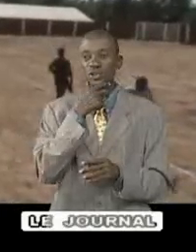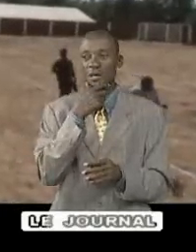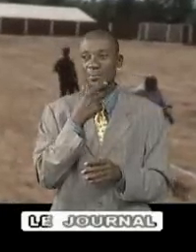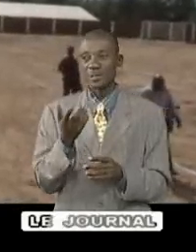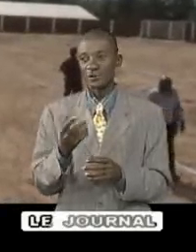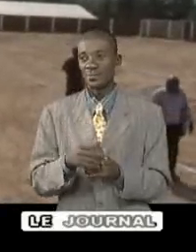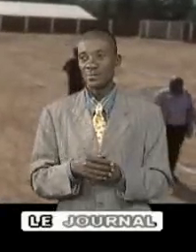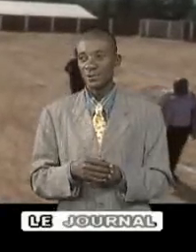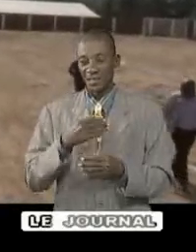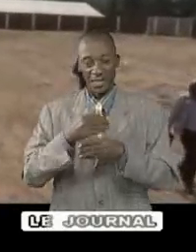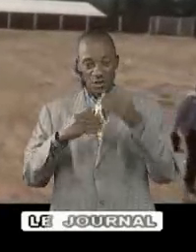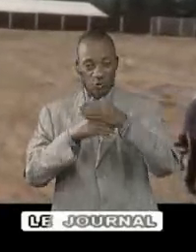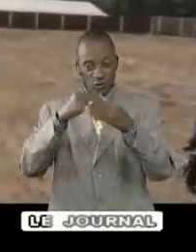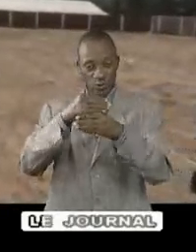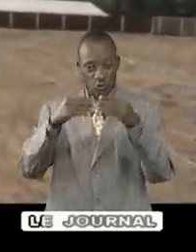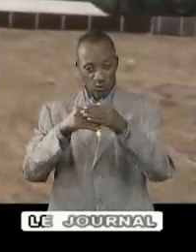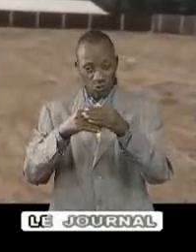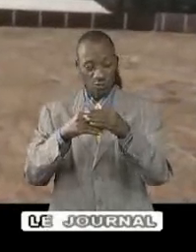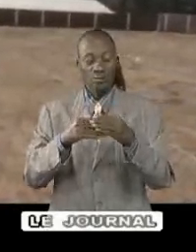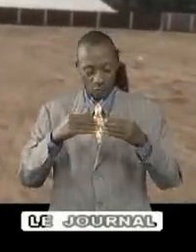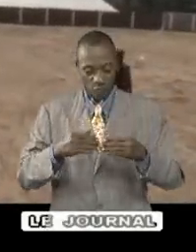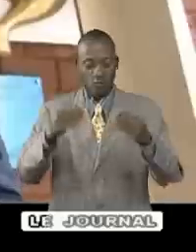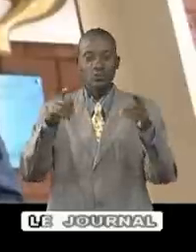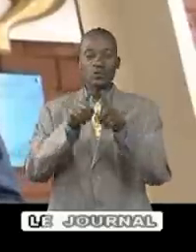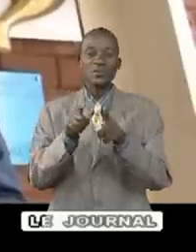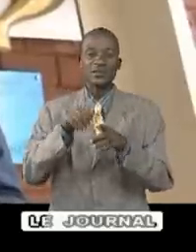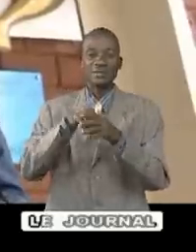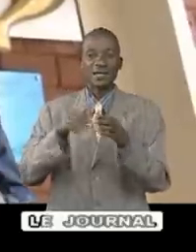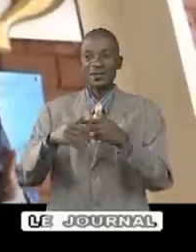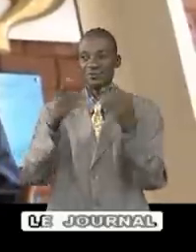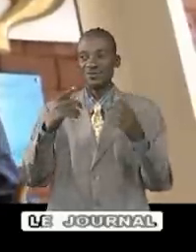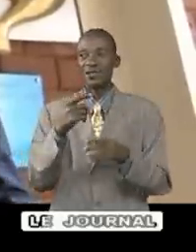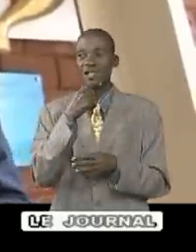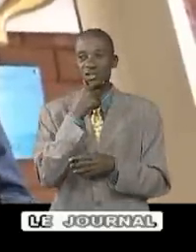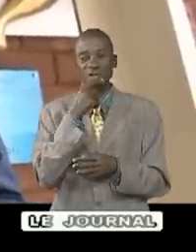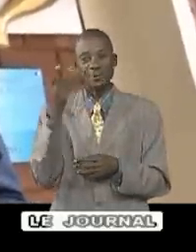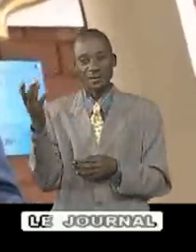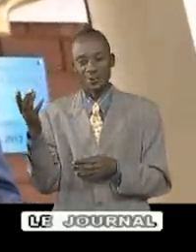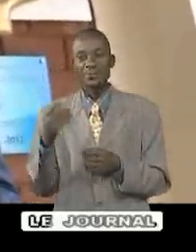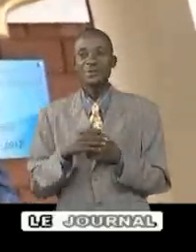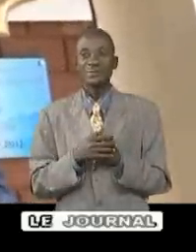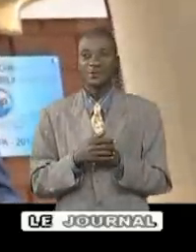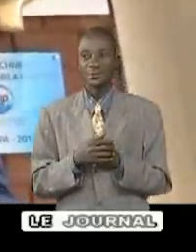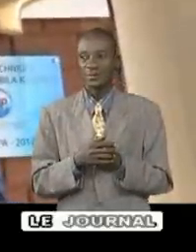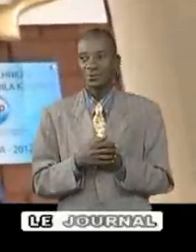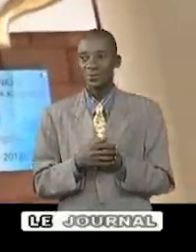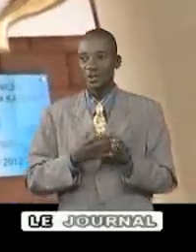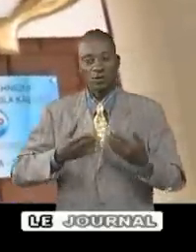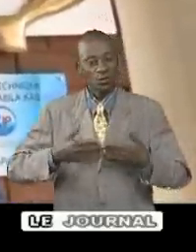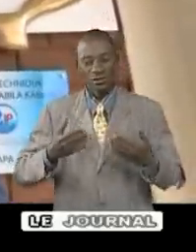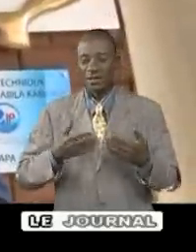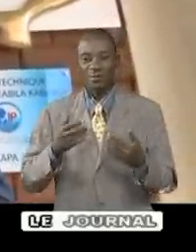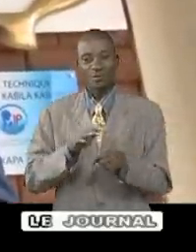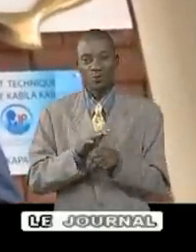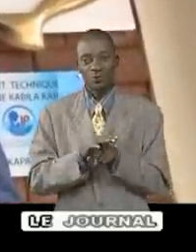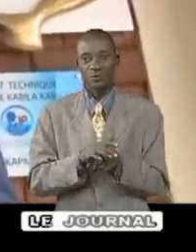la reconstruction va démarrer. Ici à Chikapa, notre endroit, nous ressortissons de cette province, de faire en sorte